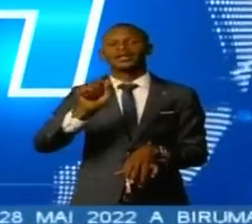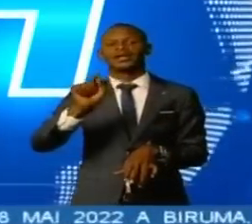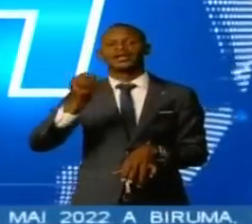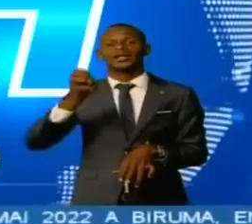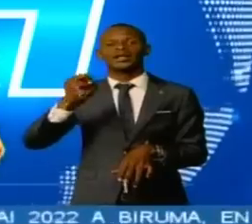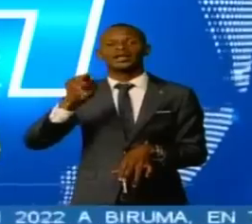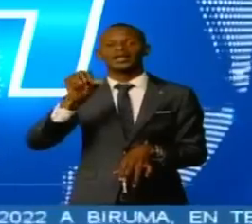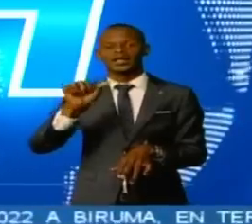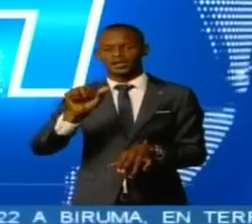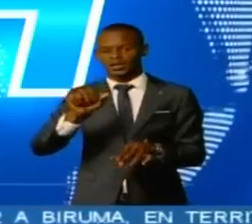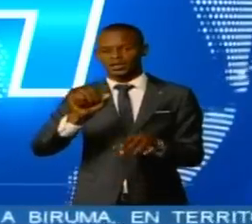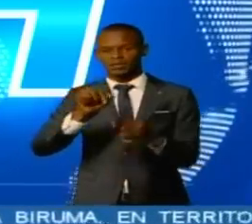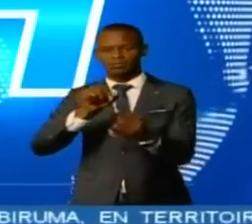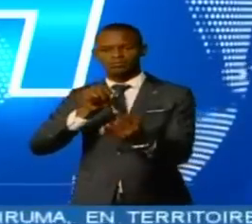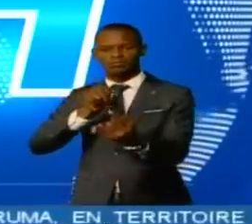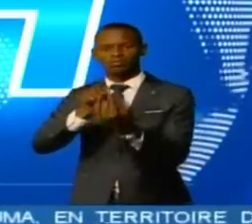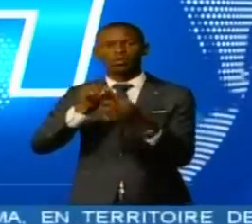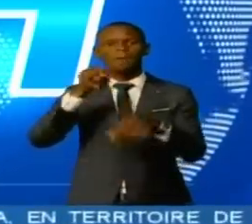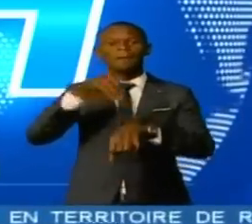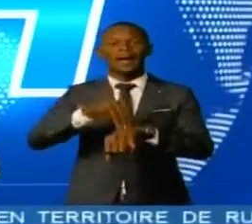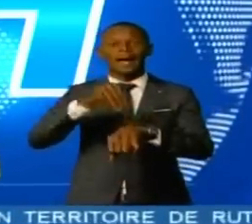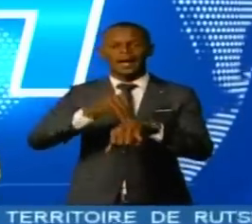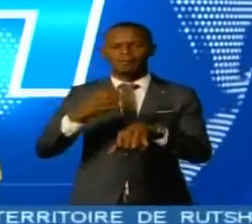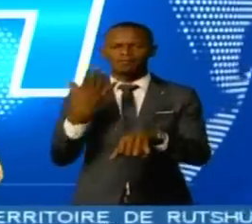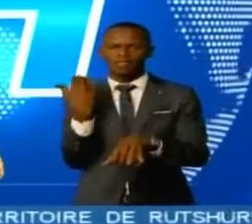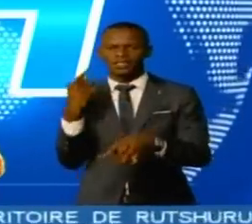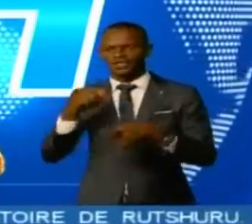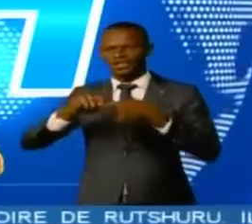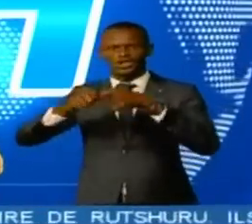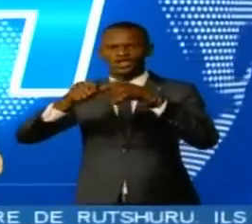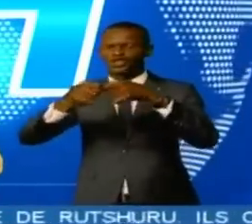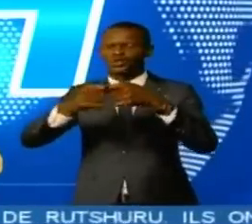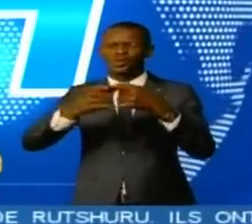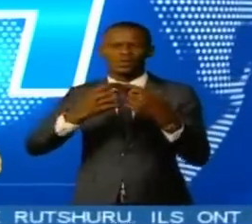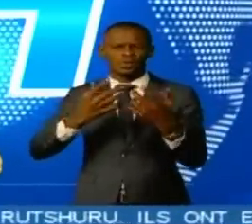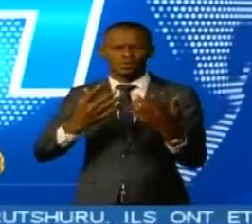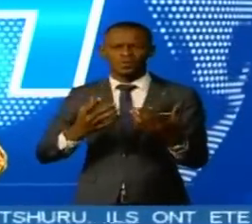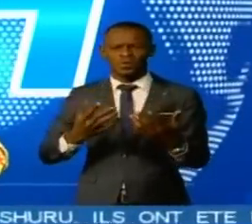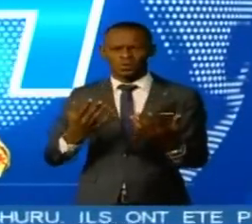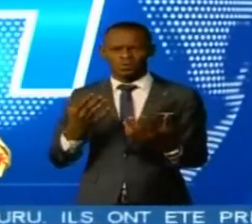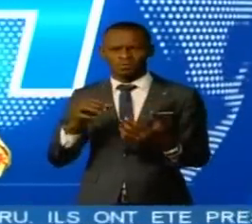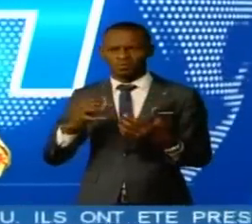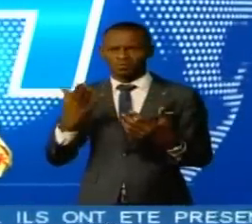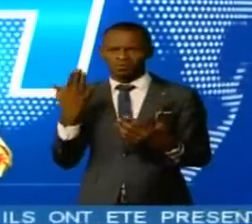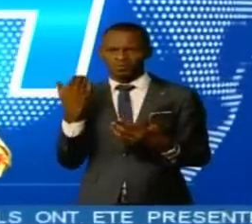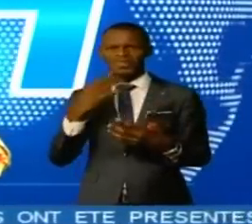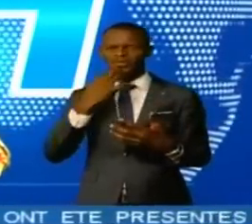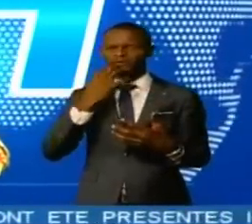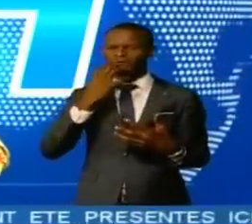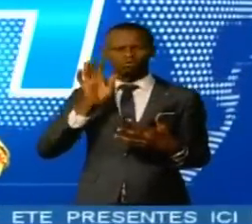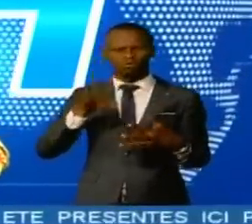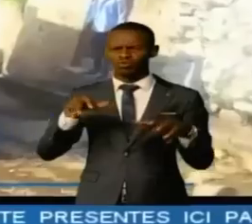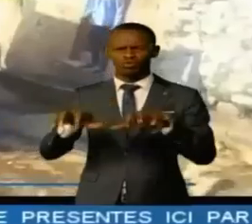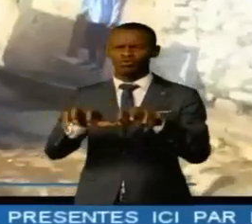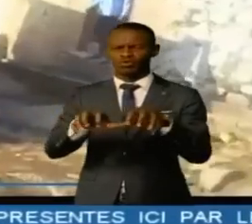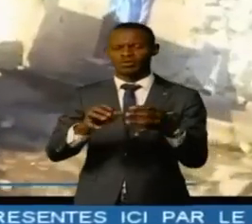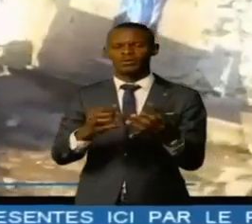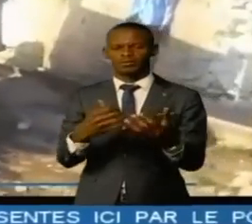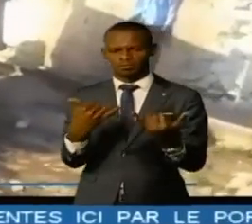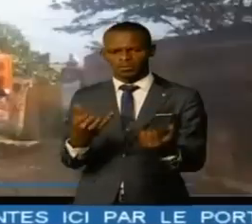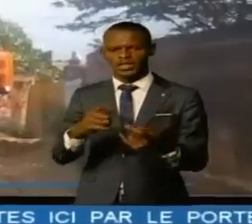avancé, cette route est en train de subir sa cure de jouvence. Pierre Mbouy Saïdi pour d'autres précisions.